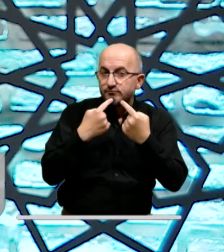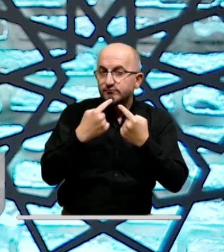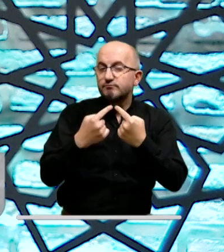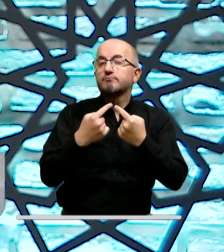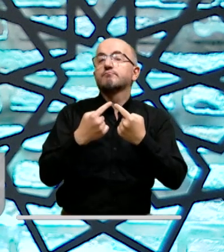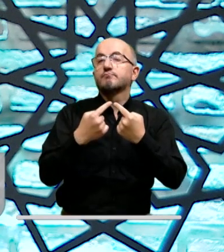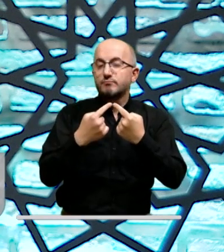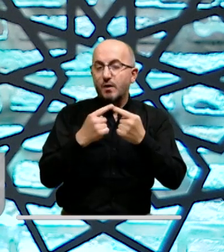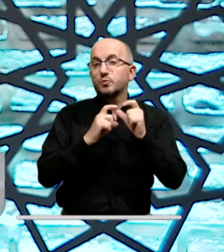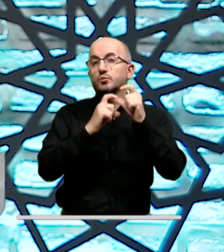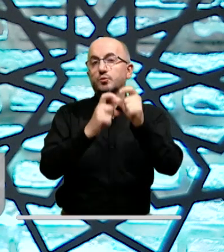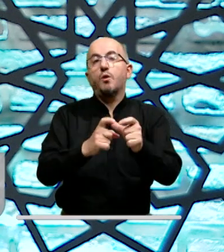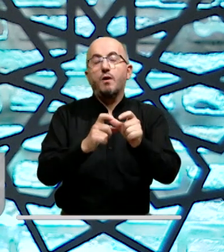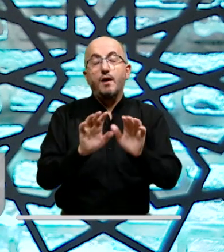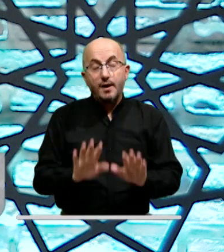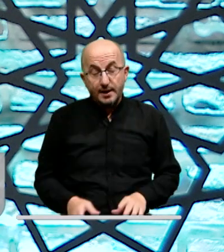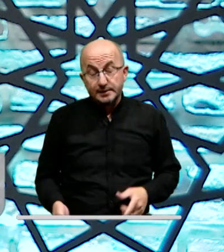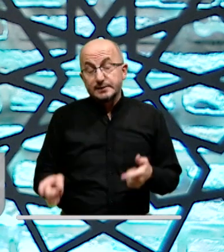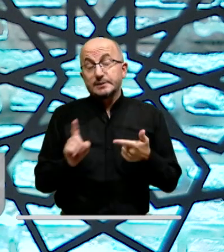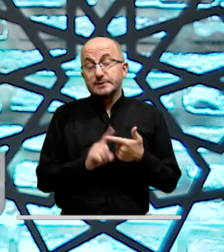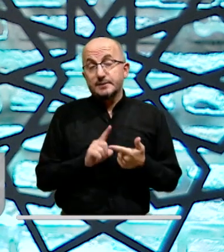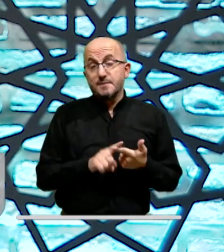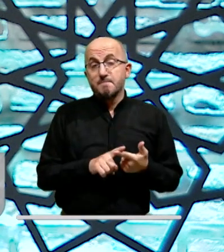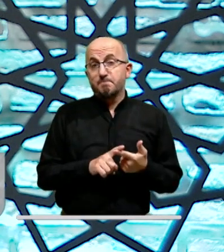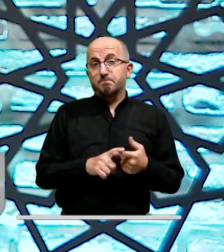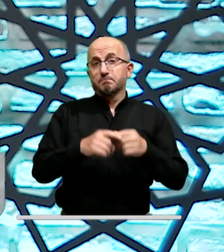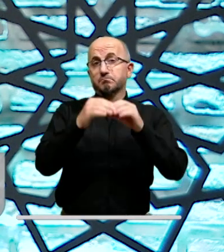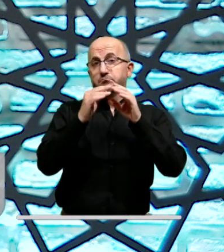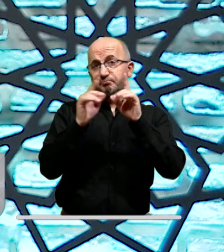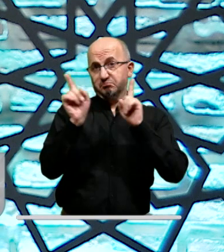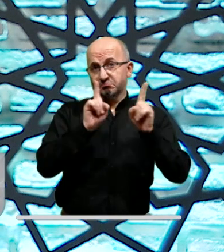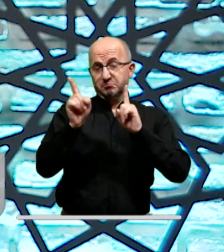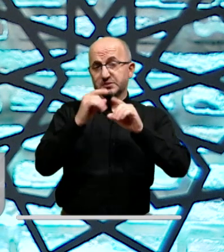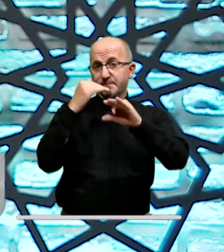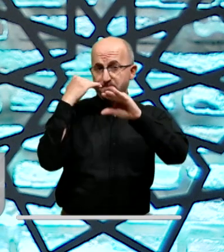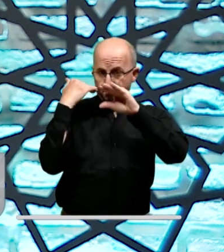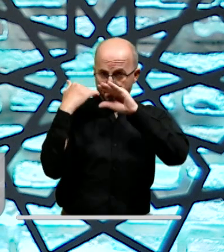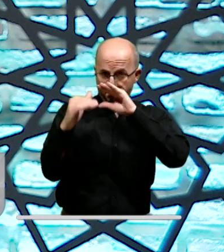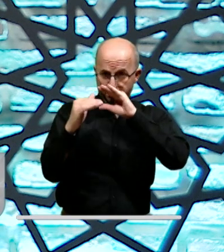fırsatına erişeceksiniz. Mail üzerinden sorularını göndermek isteyen izleyicilerimiz